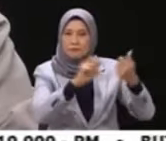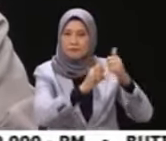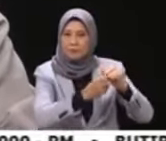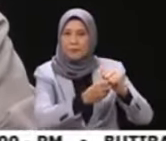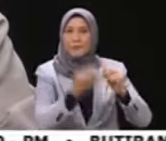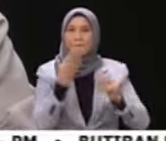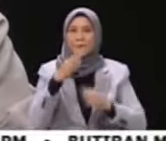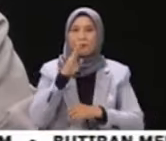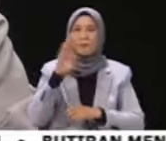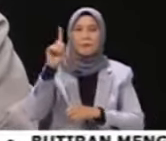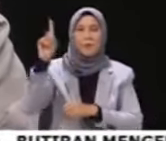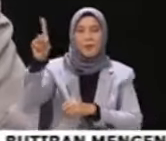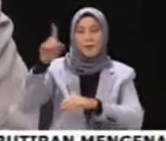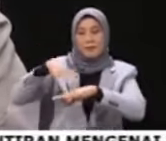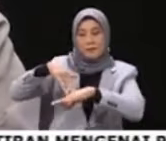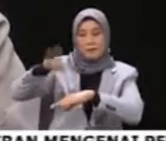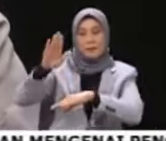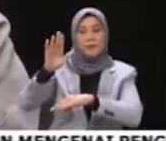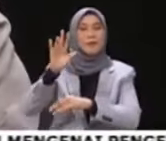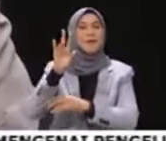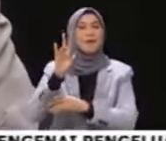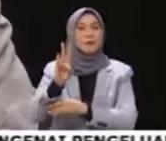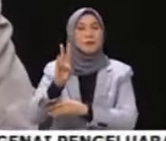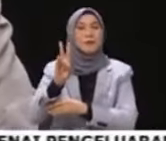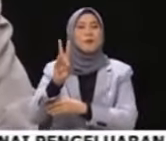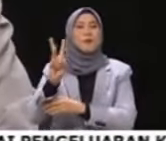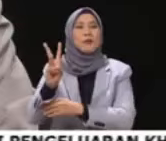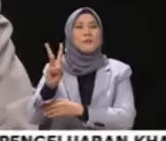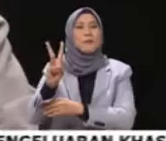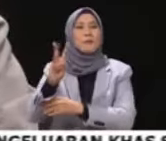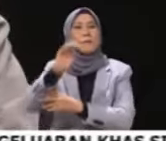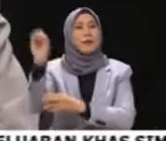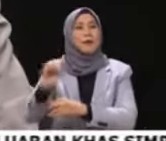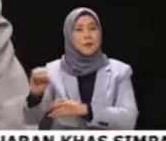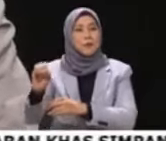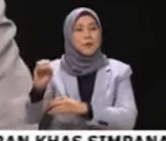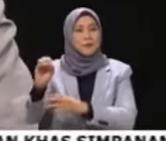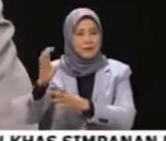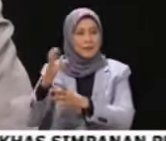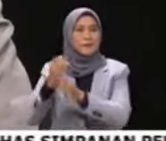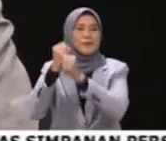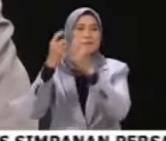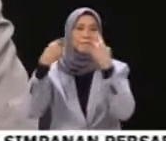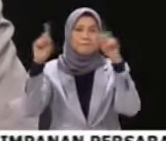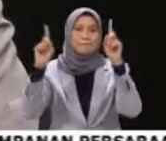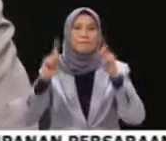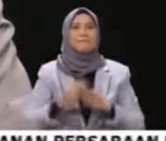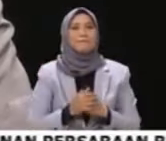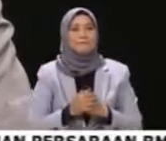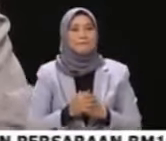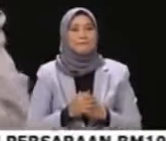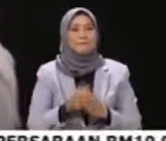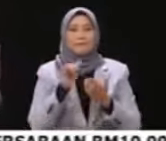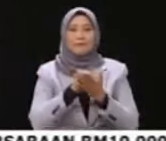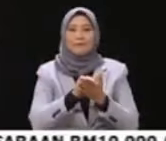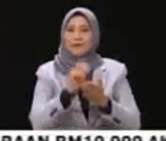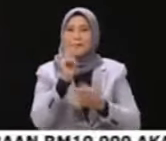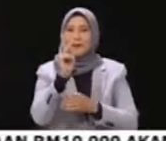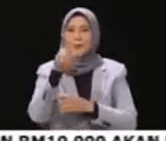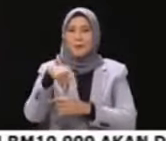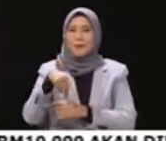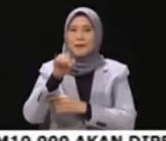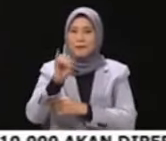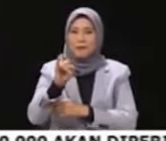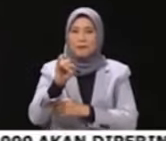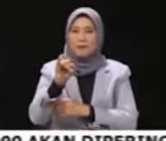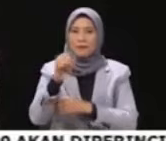tapi alhamdulillah lebih daripada 75% kita dapat mencapai. Ini dalam konteks kita katakan dalam bentuk KPI